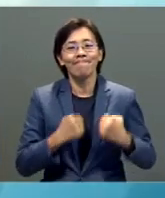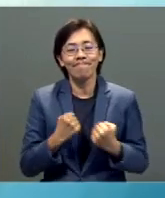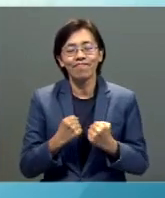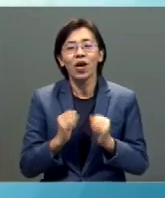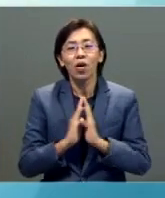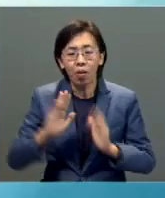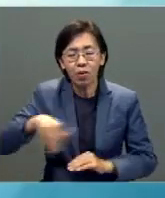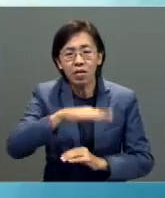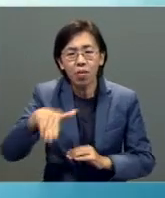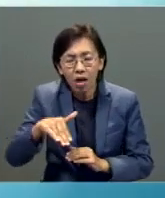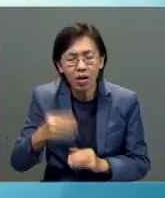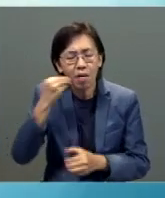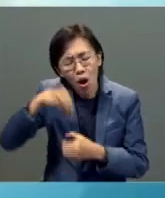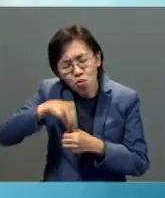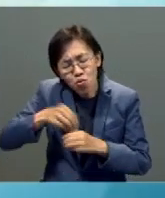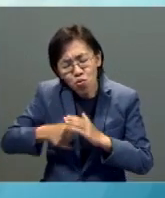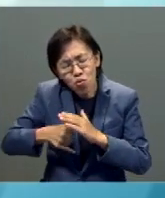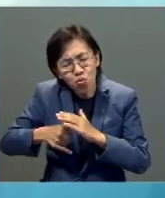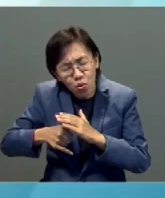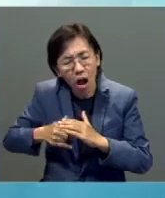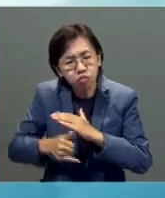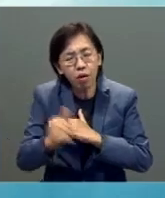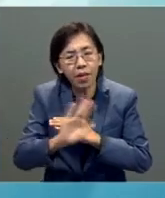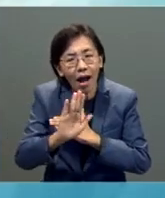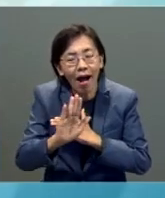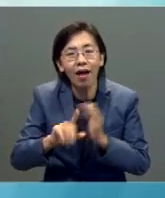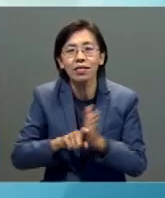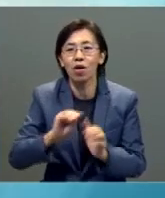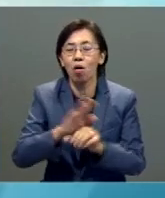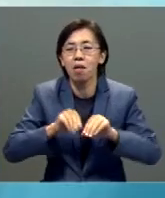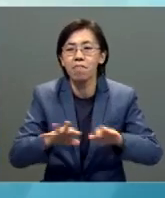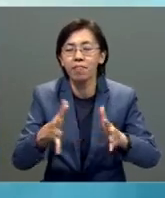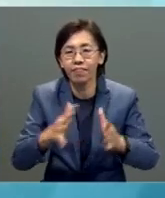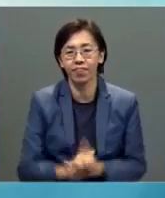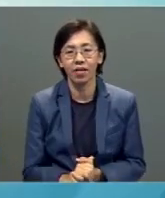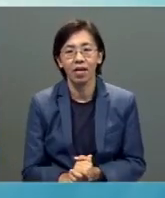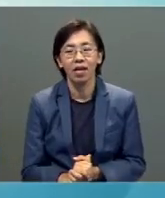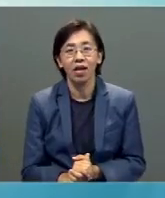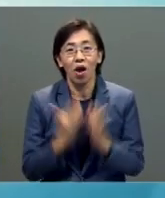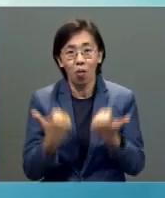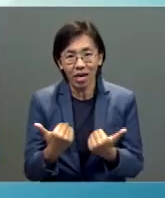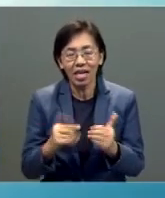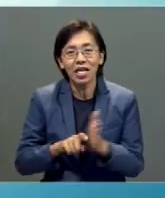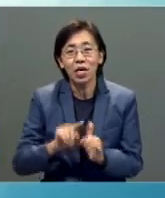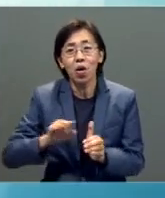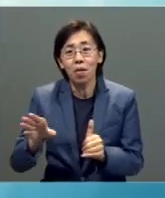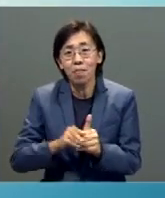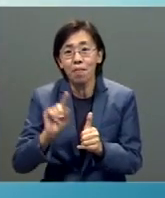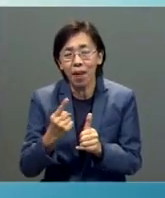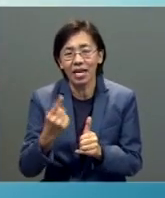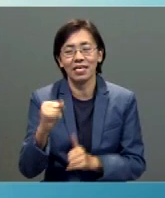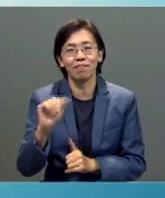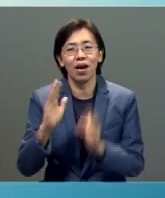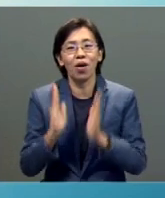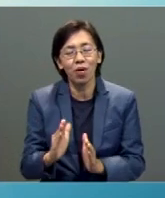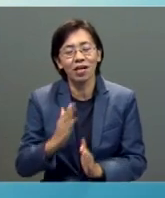ละในการที่จะอยู่บ้านหยุดเชื้อเพื่อชาติเราก็เห็นตัวเลข2หลักซึ่งเป็น15รายในวันนี้ที่เห็นอย่างนี้นะครับก็ต้องขอบพ